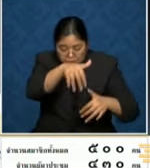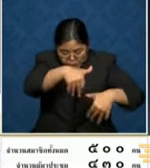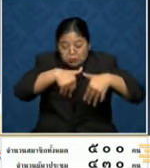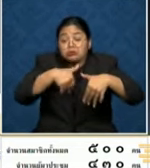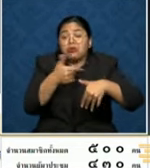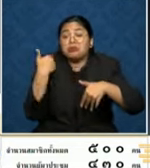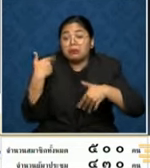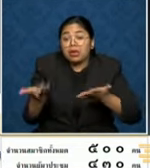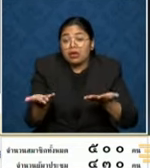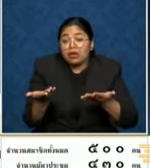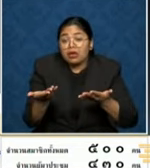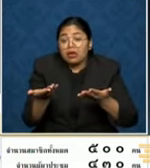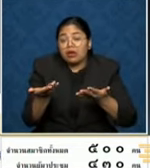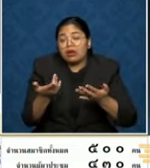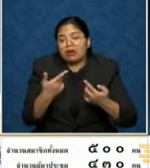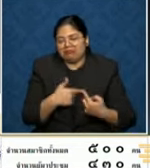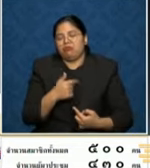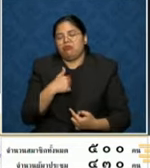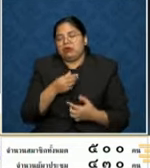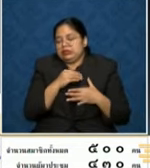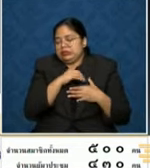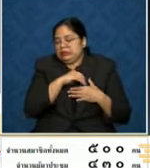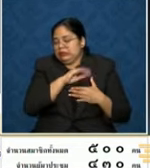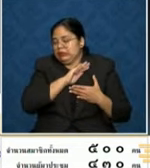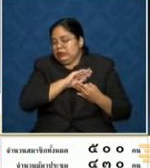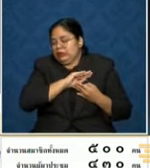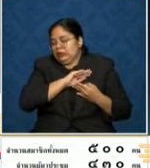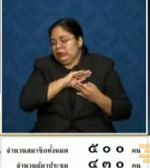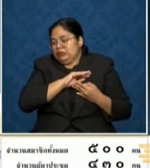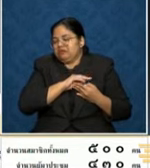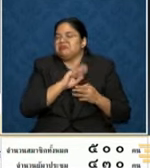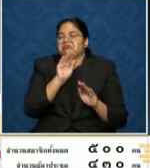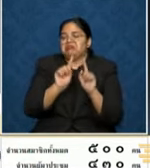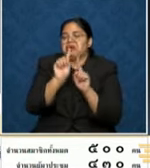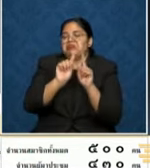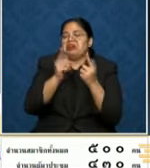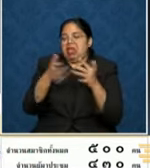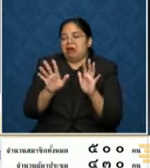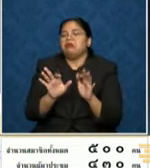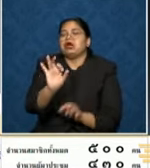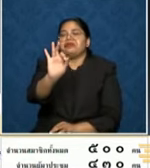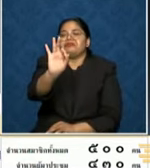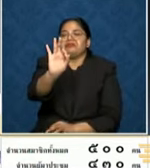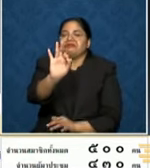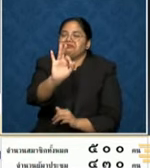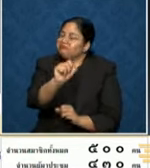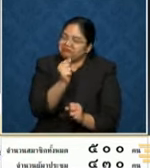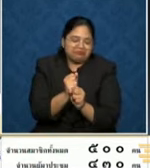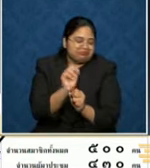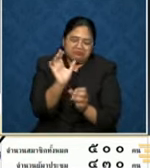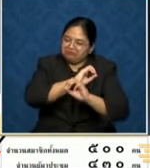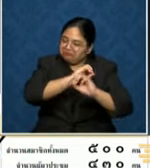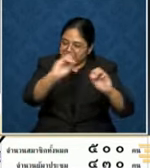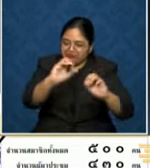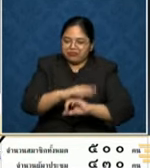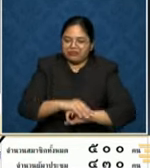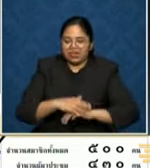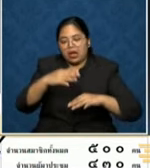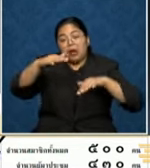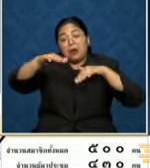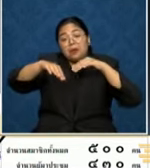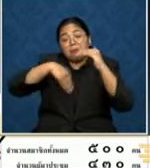จริงๆเถอะครับในใจผมวันนี้ผมบอกว่าประเมินแล้วเนี่ย F แน่นอนครับท่านประธานครับพัฒนาโครงสร้างทางถนน